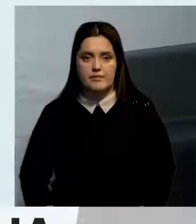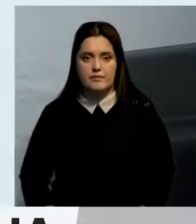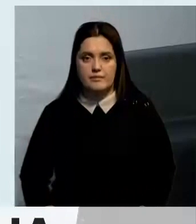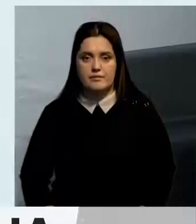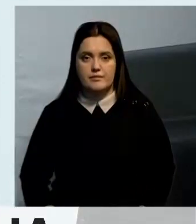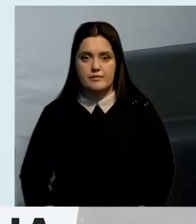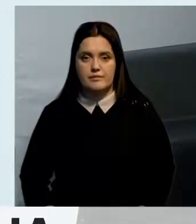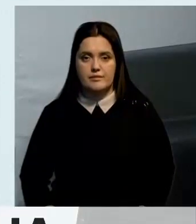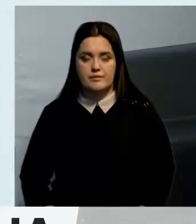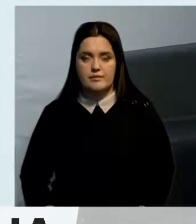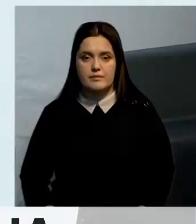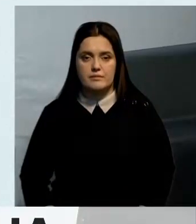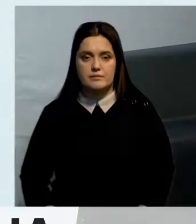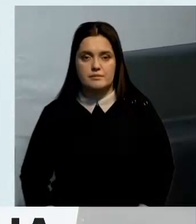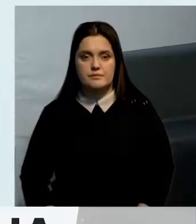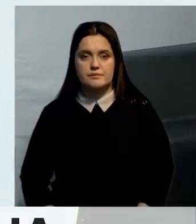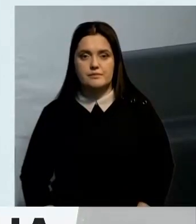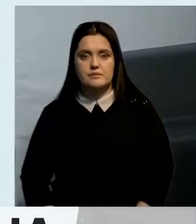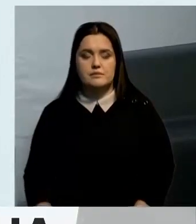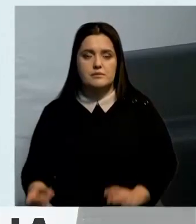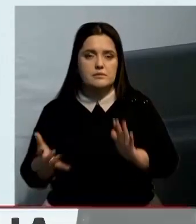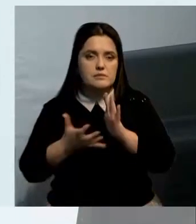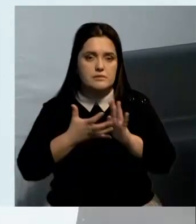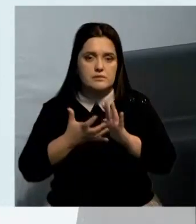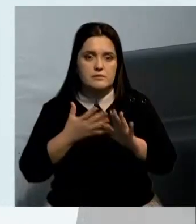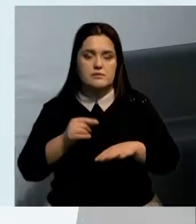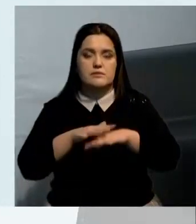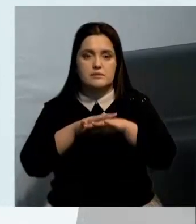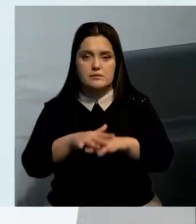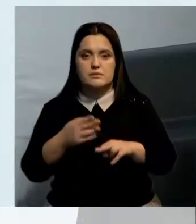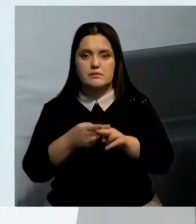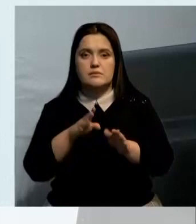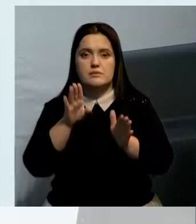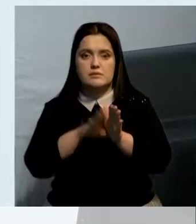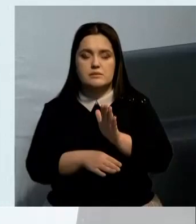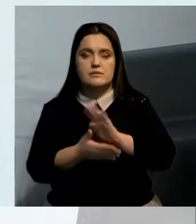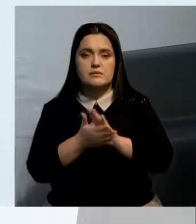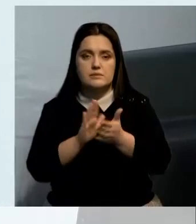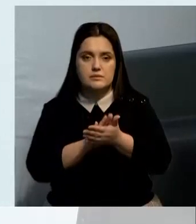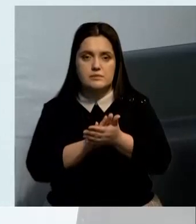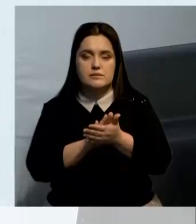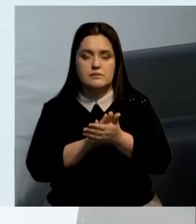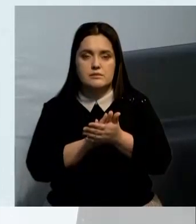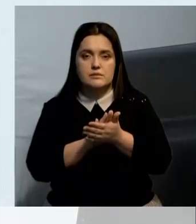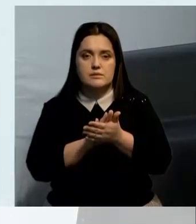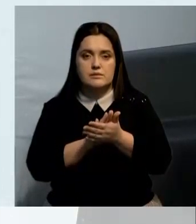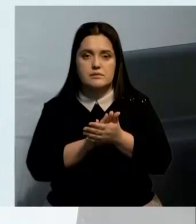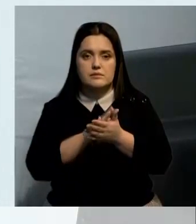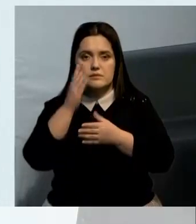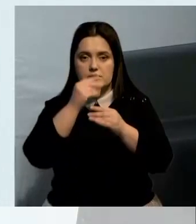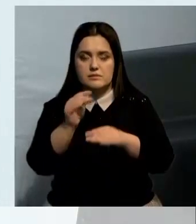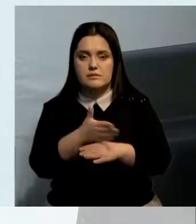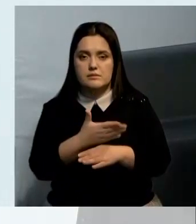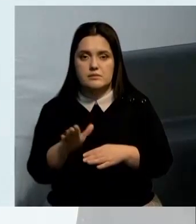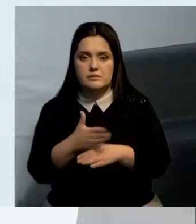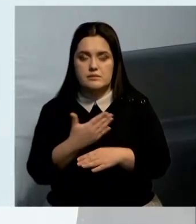Поднимались вопросы по недофинансированию отрасли и усугублению ситуации искусственным разделением